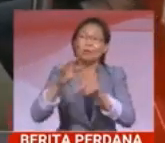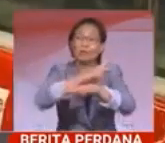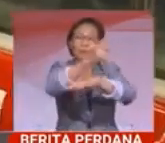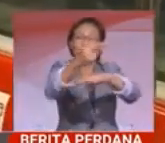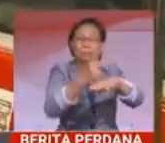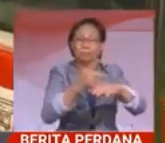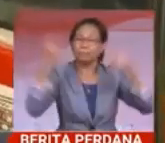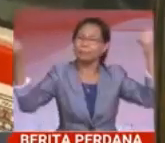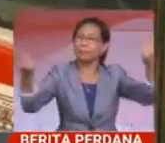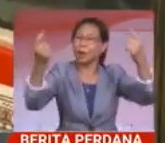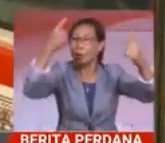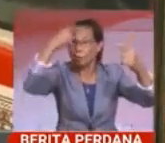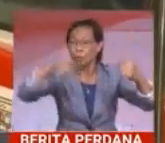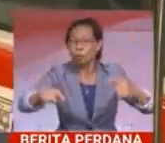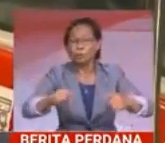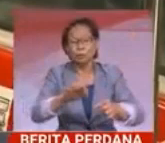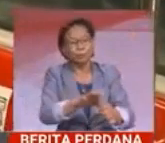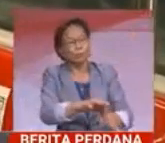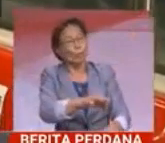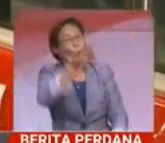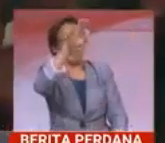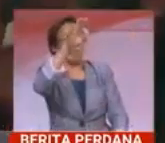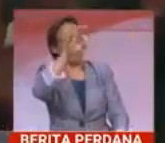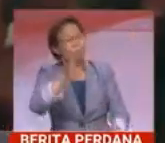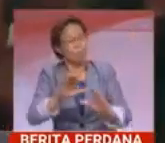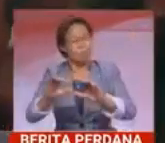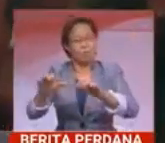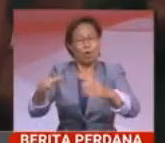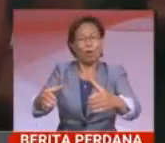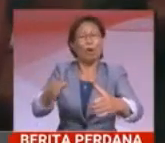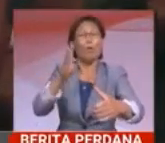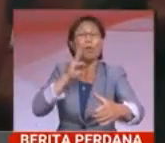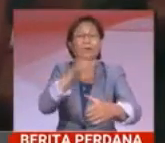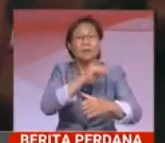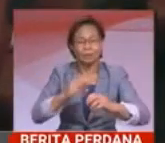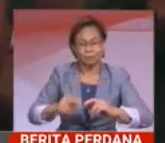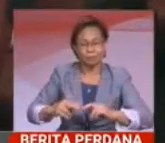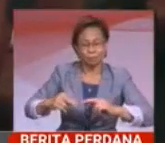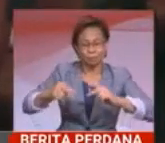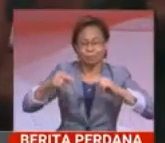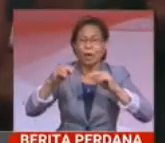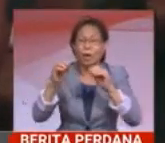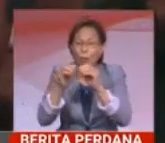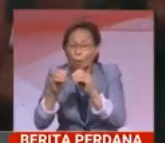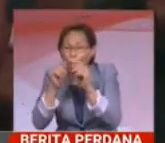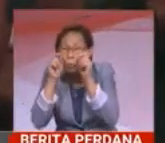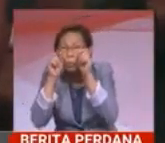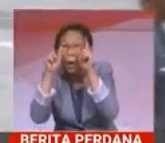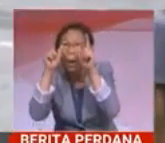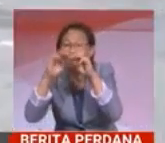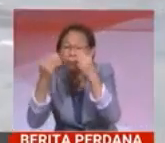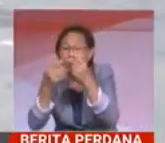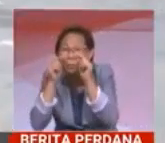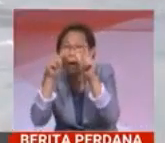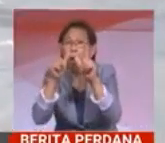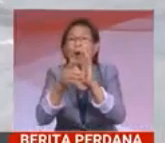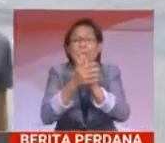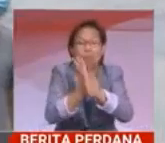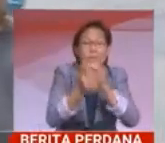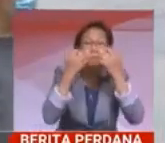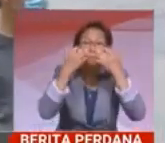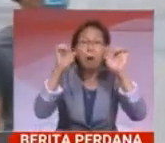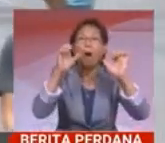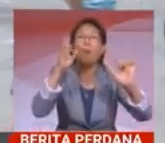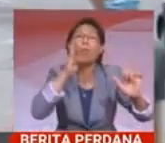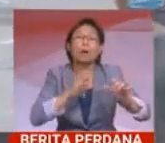kebangsaan diraih bagi memberi inspirasi kepada golongan wanita selain meningkatkan kesejahteraan masyarakat meiko file wanita